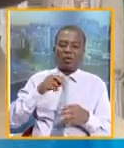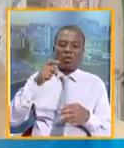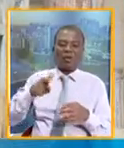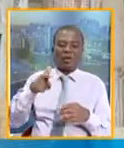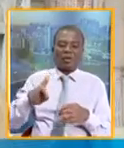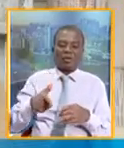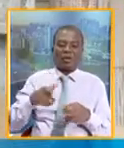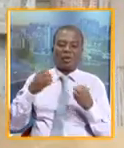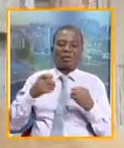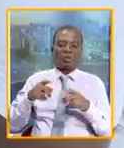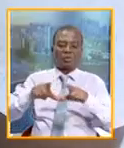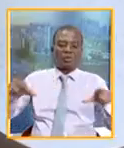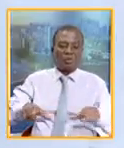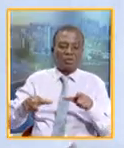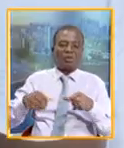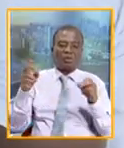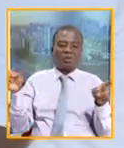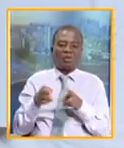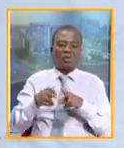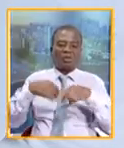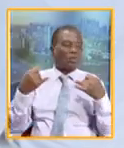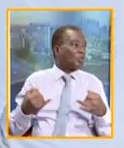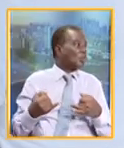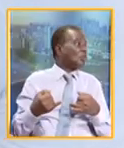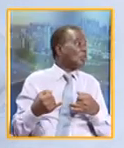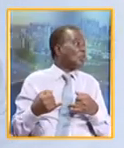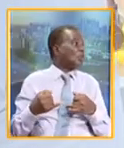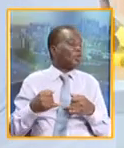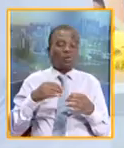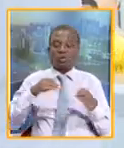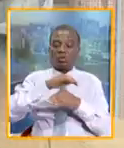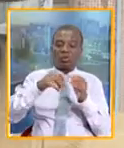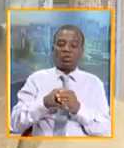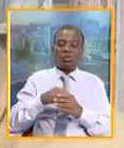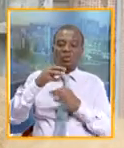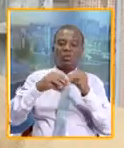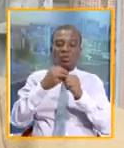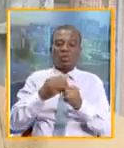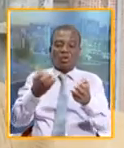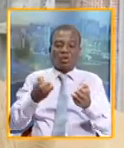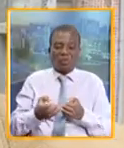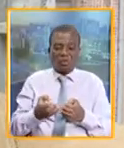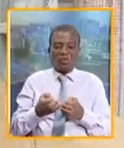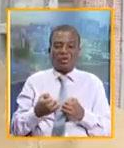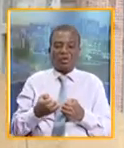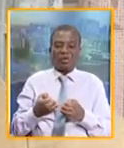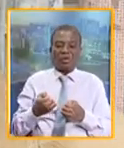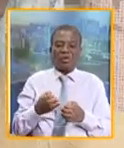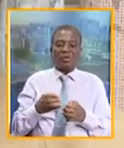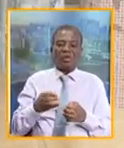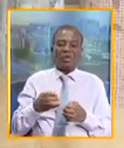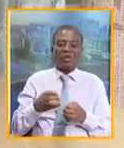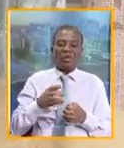installe dessus plusieurs lieux, des petits groupes partout. Et tout le monde veut notre soutien